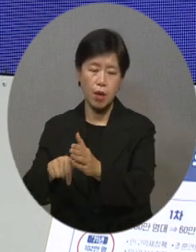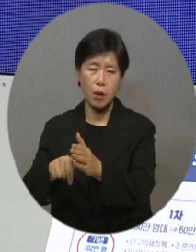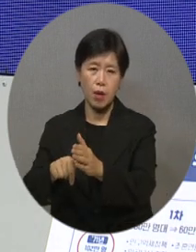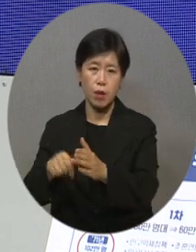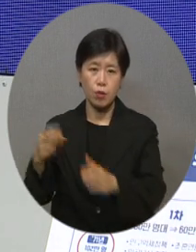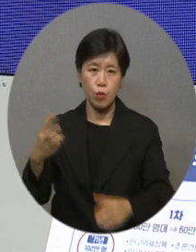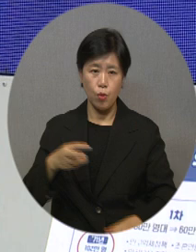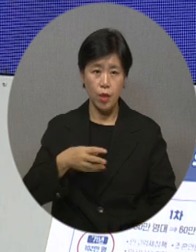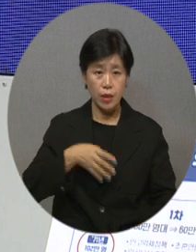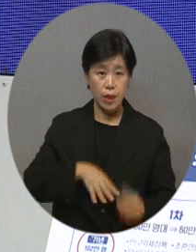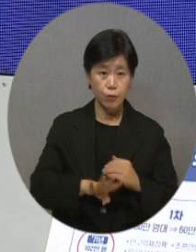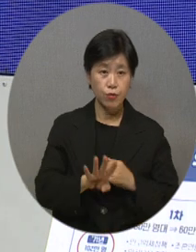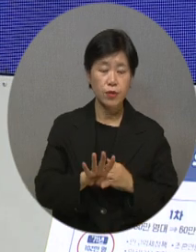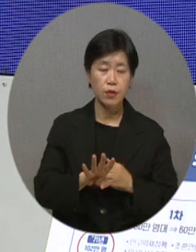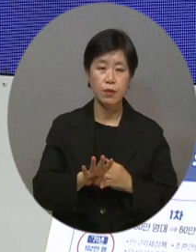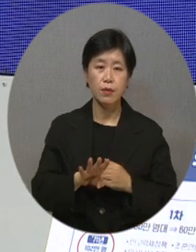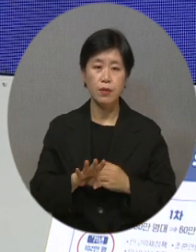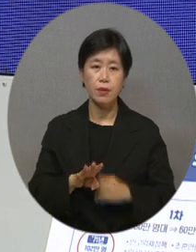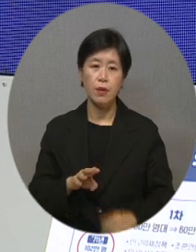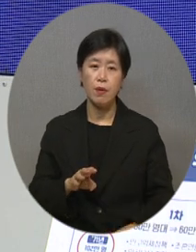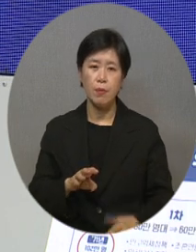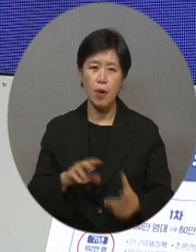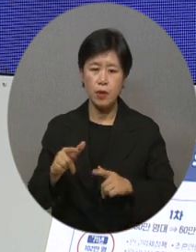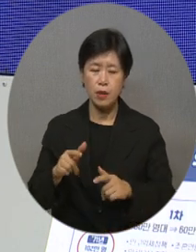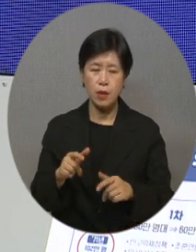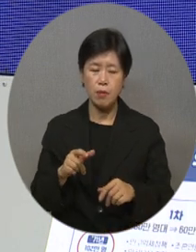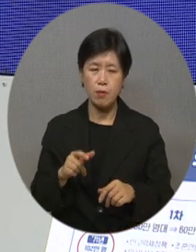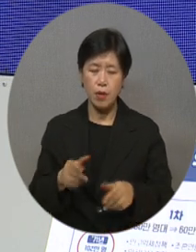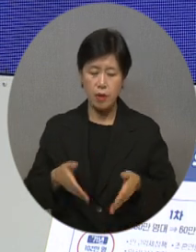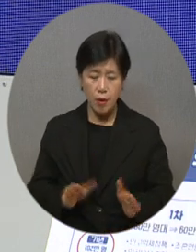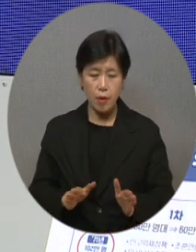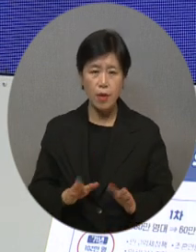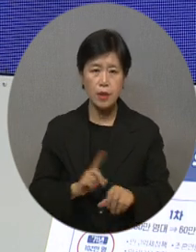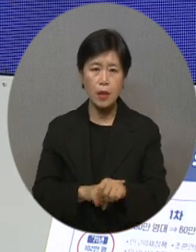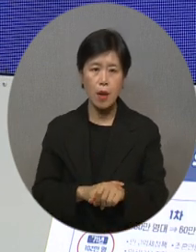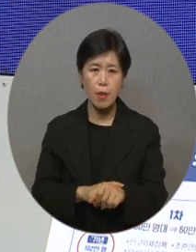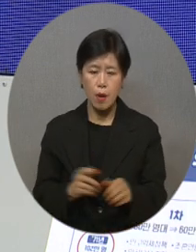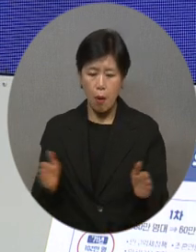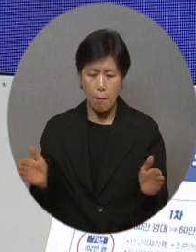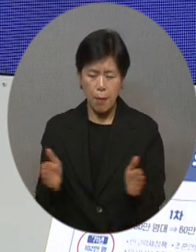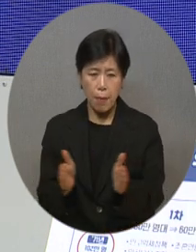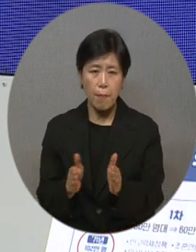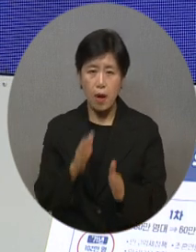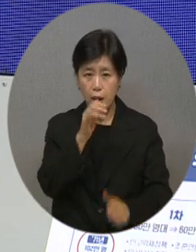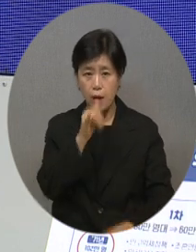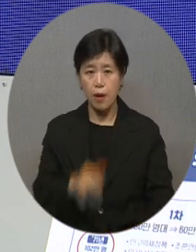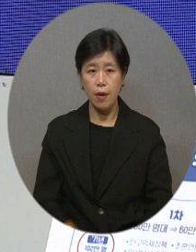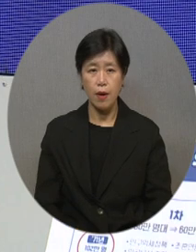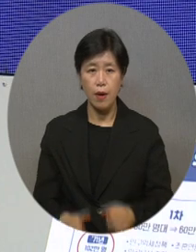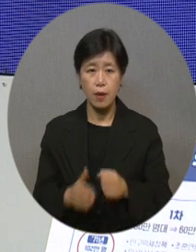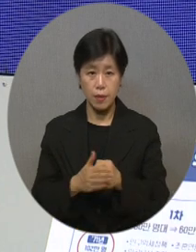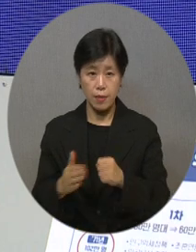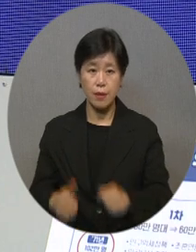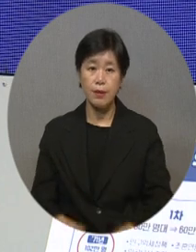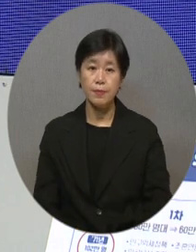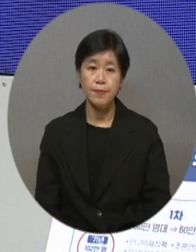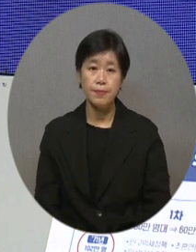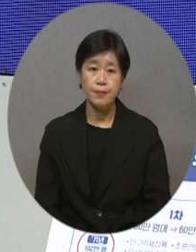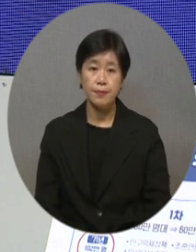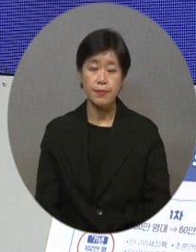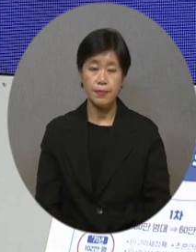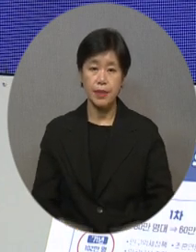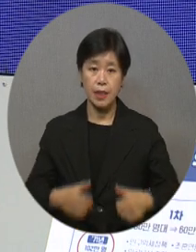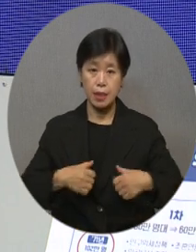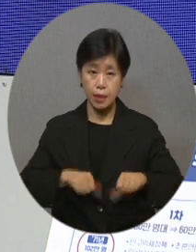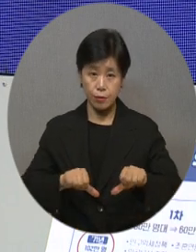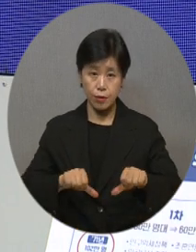그런데 여기는 36주에 쓸 수 있게 되어 있잖아요. 그렇기 때문에 그건 기본적으로는 쌍둥이 이상 32주